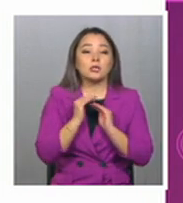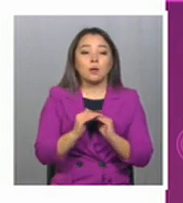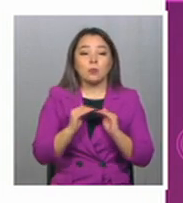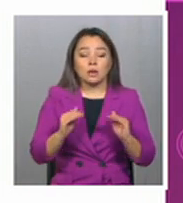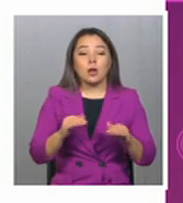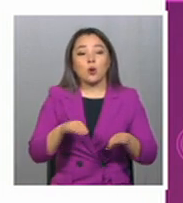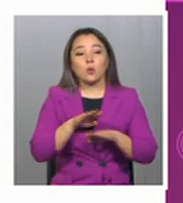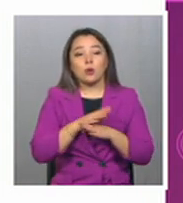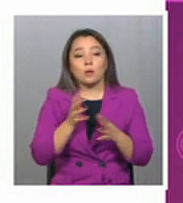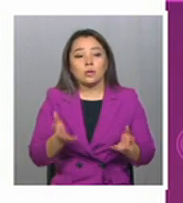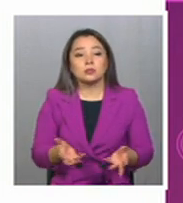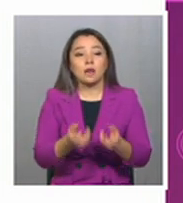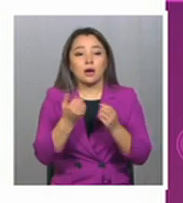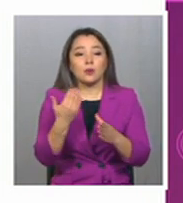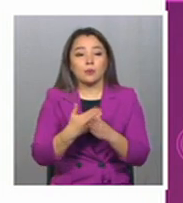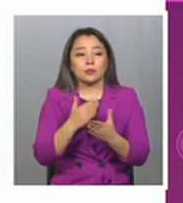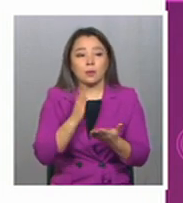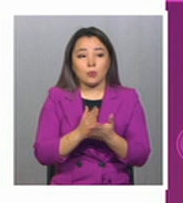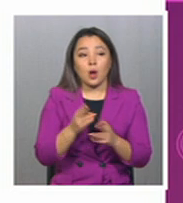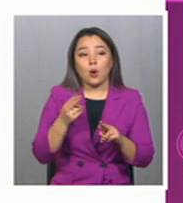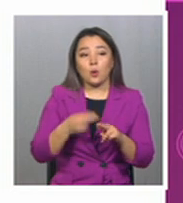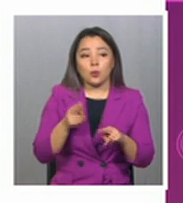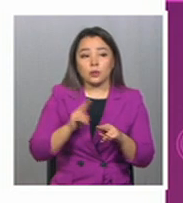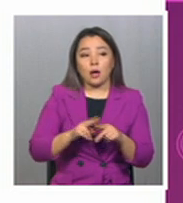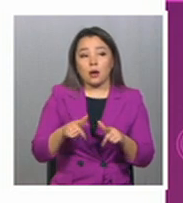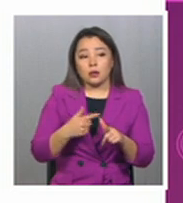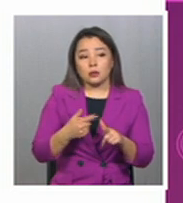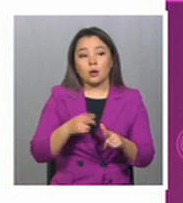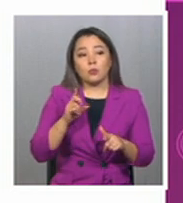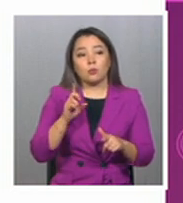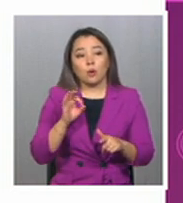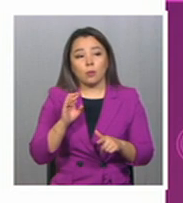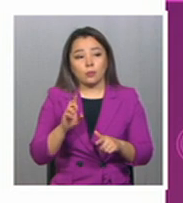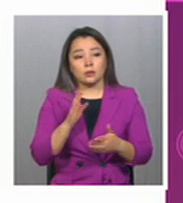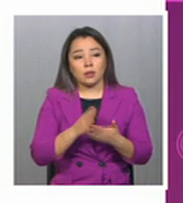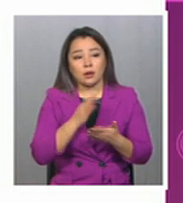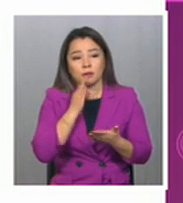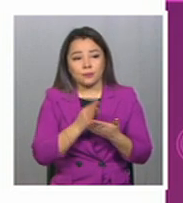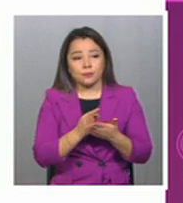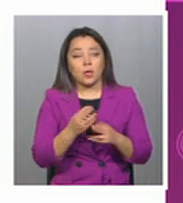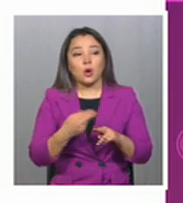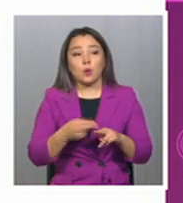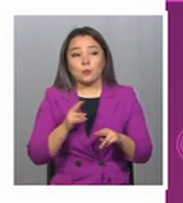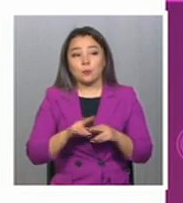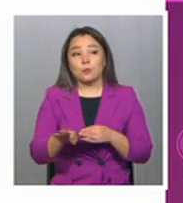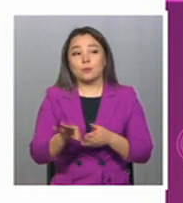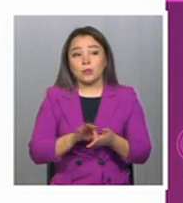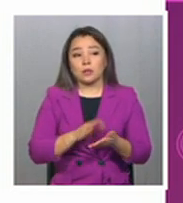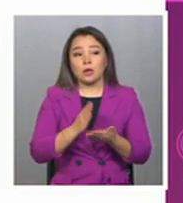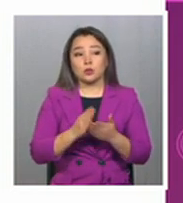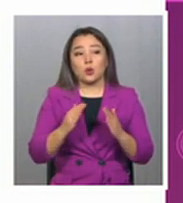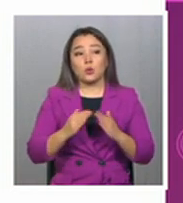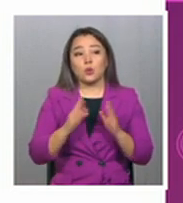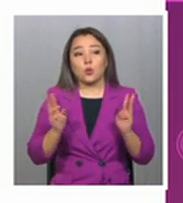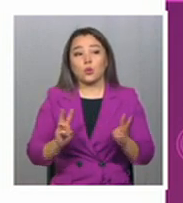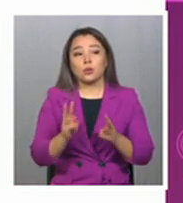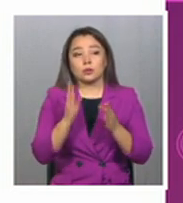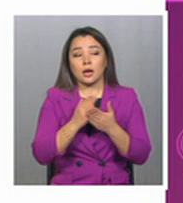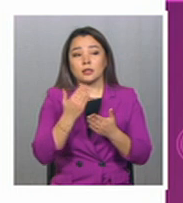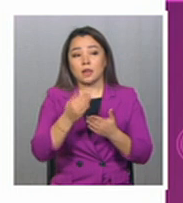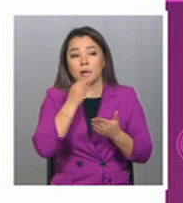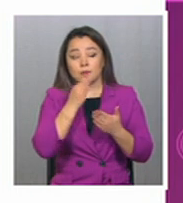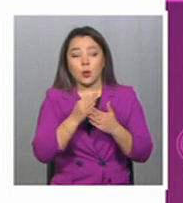өлімнен аман сақтап қалған. Оның аты Боб екен. бірде үй өртенді.